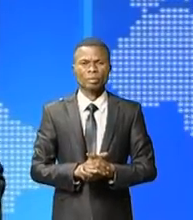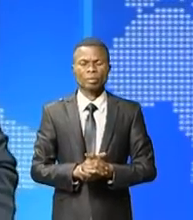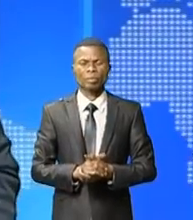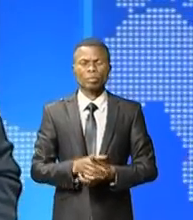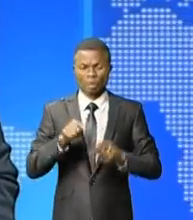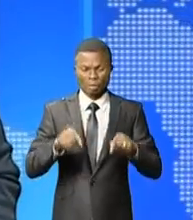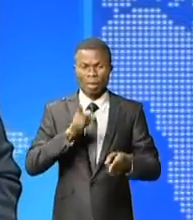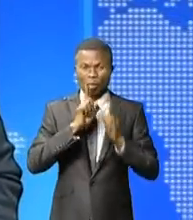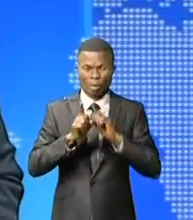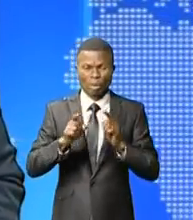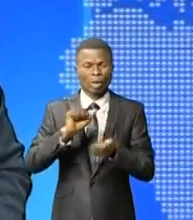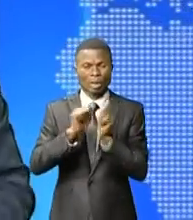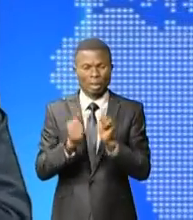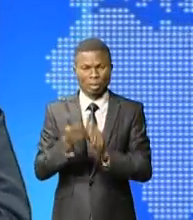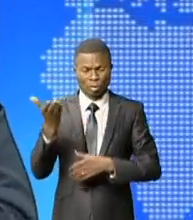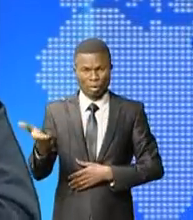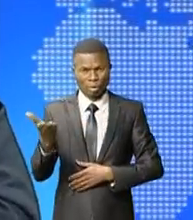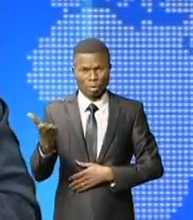Restons dans ces secteurs